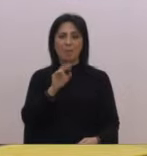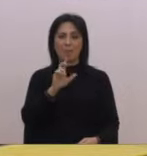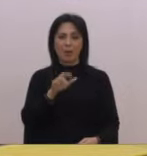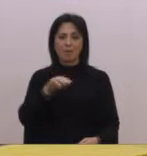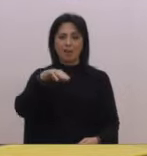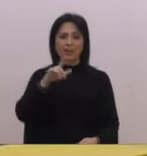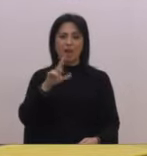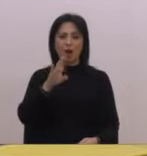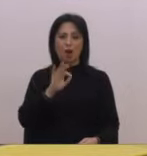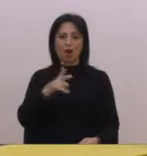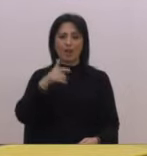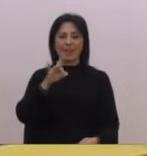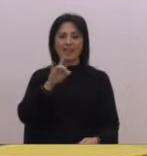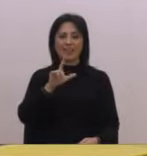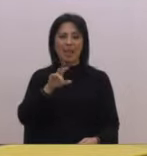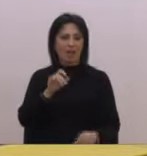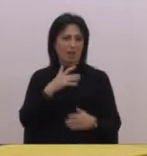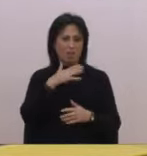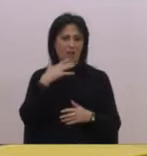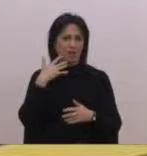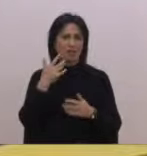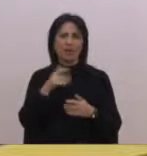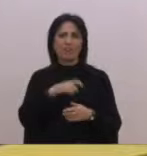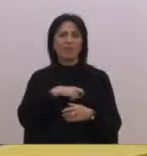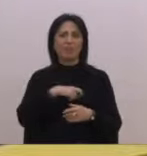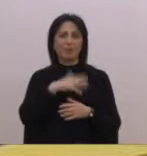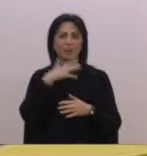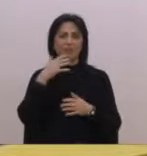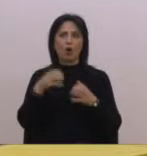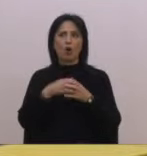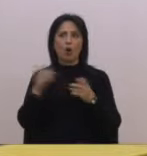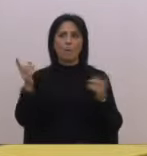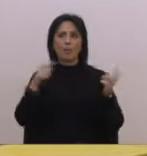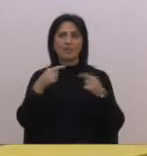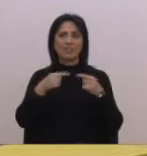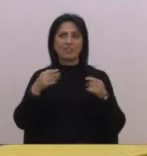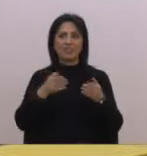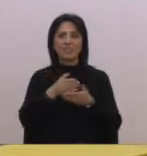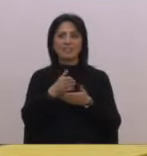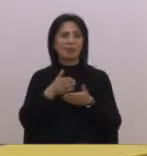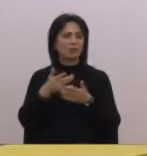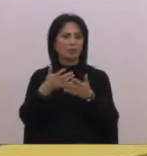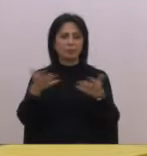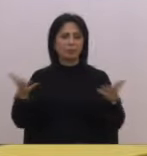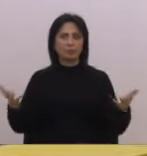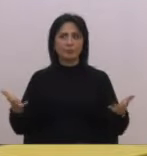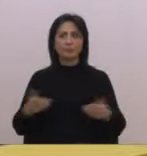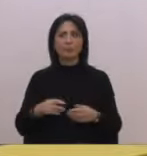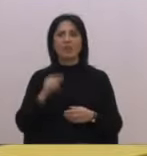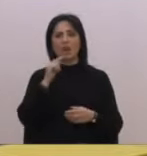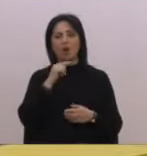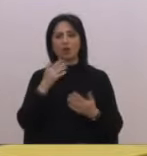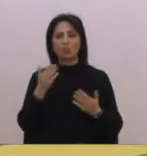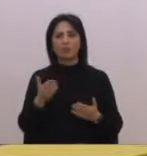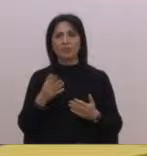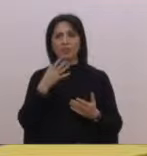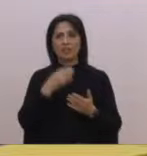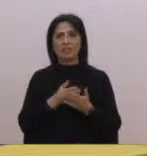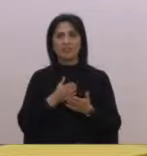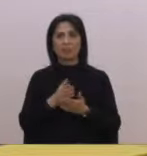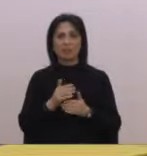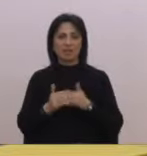ტეპკო, გირტეკა და სხვა. და ეს თითოეული ეს კომპანია სხვადასხვა სფეროა, ეს ეკონომიკის თავის სფეროში